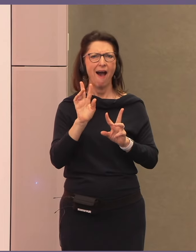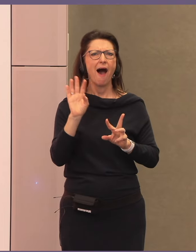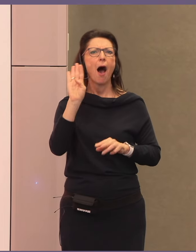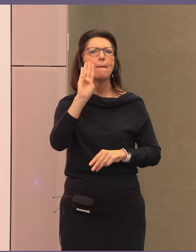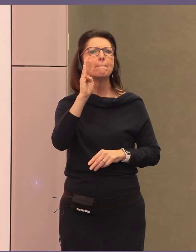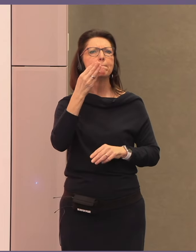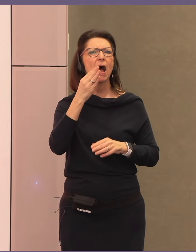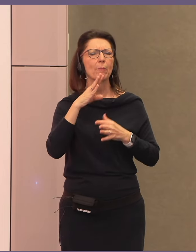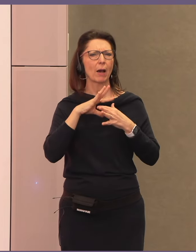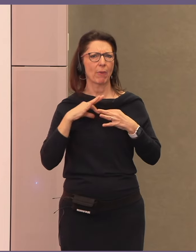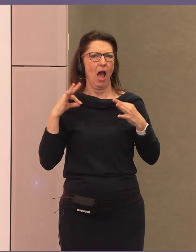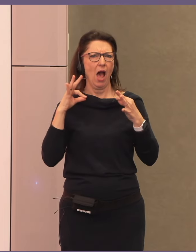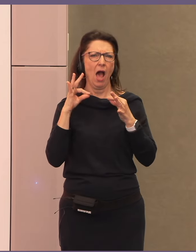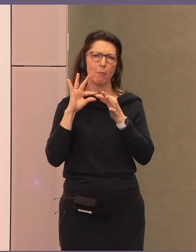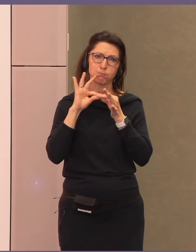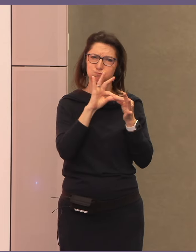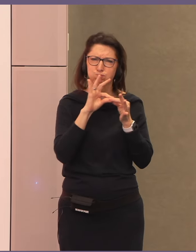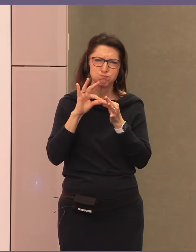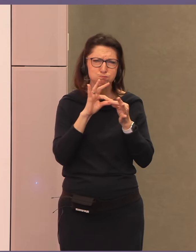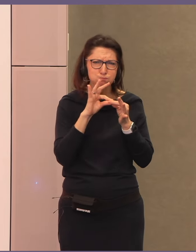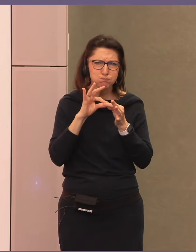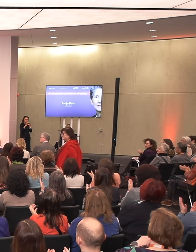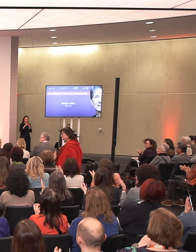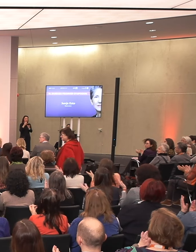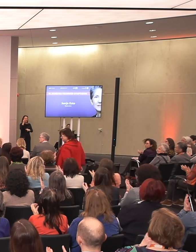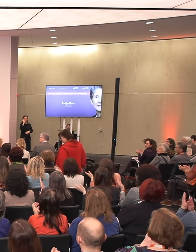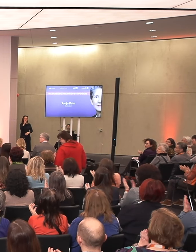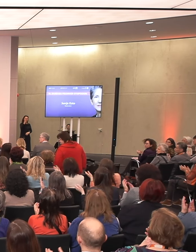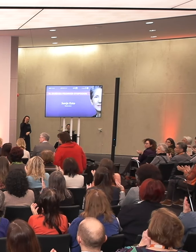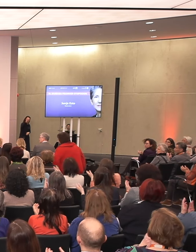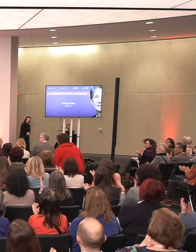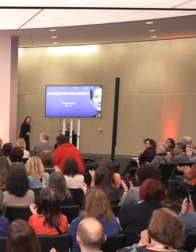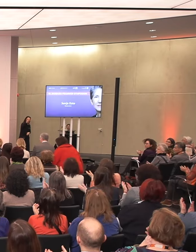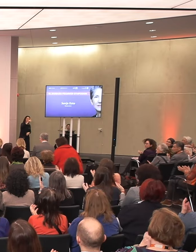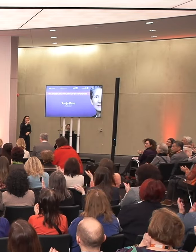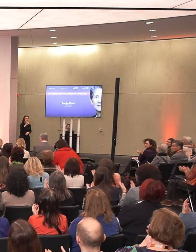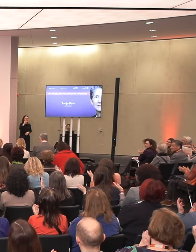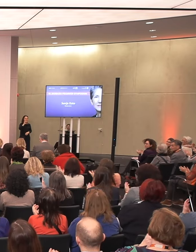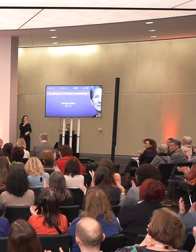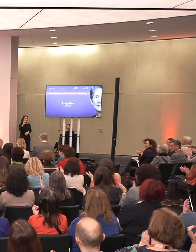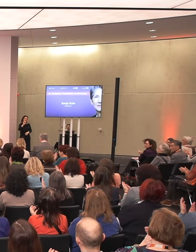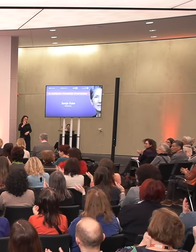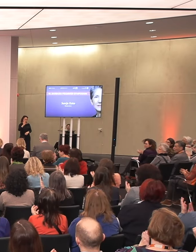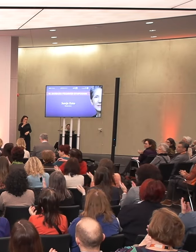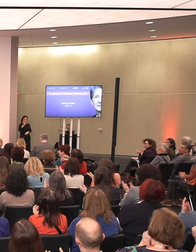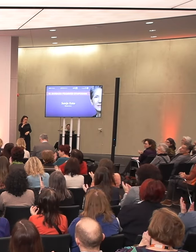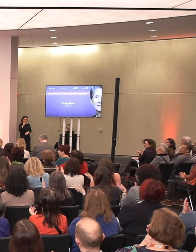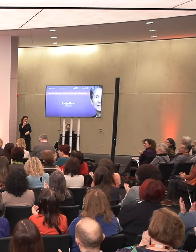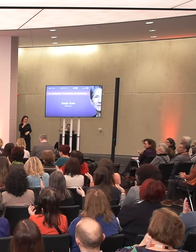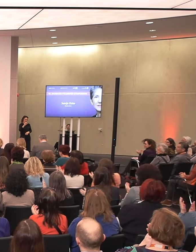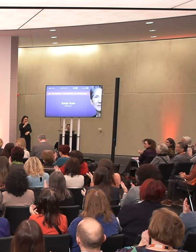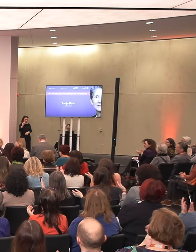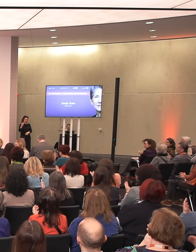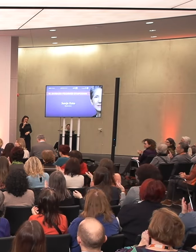liebe Anneliese Zimmermann. Wo bist du? Ah, da bist du. Liebe Anneliese, schön, dass du da bist.